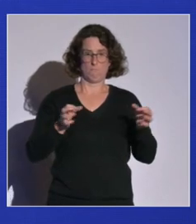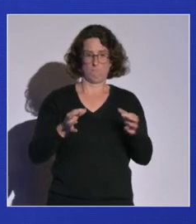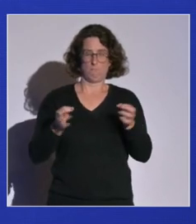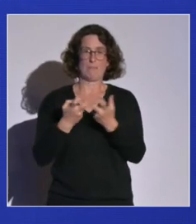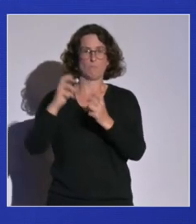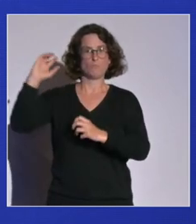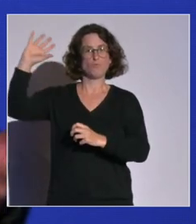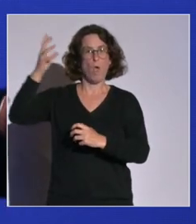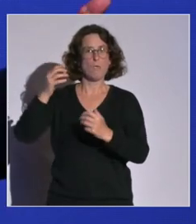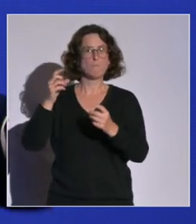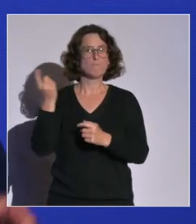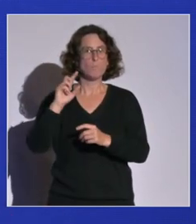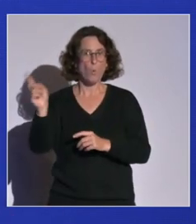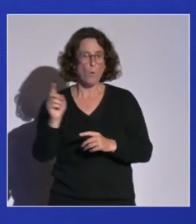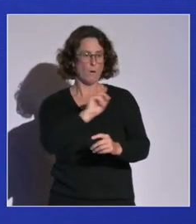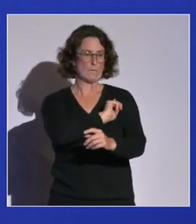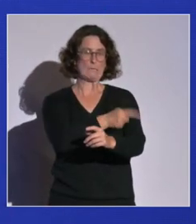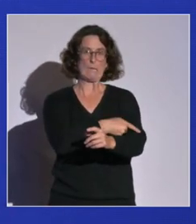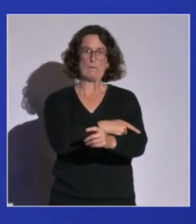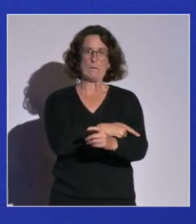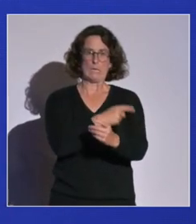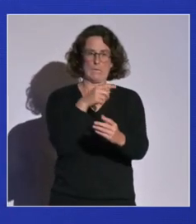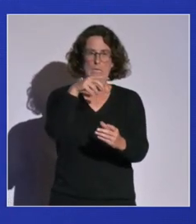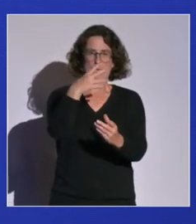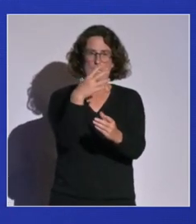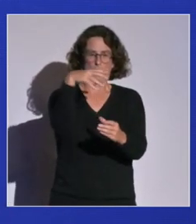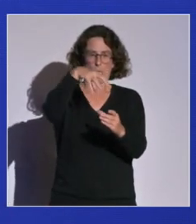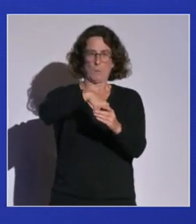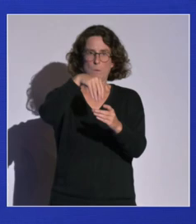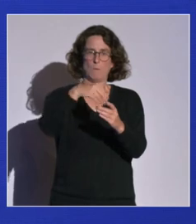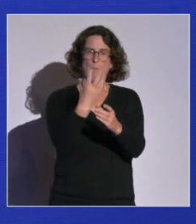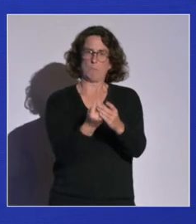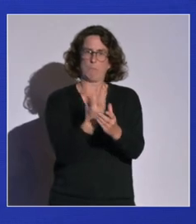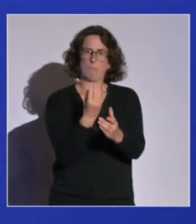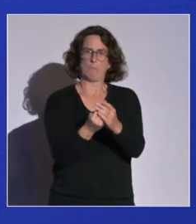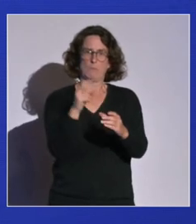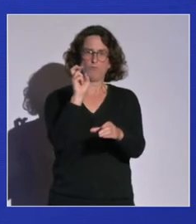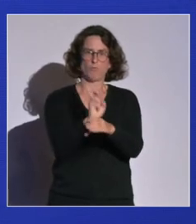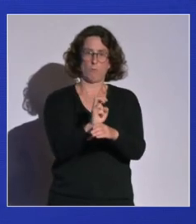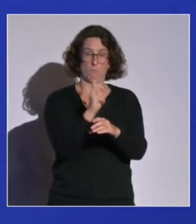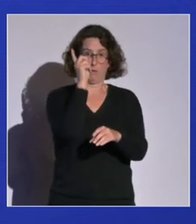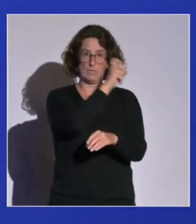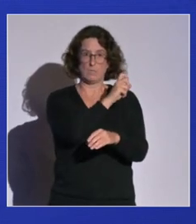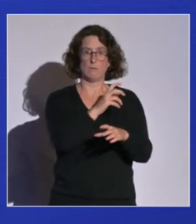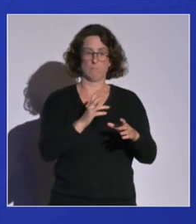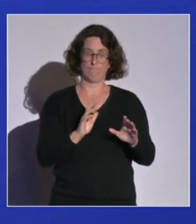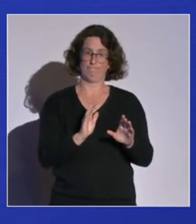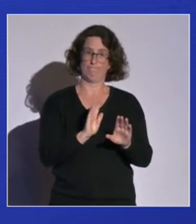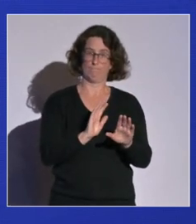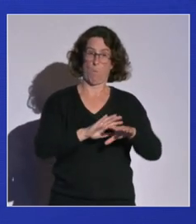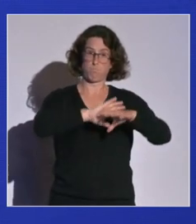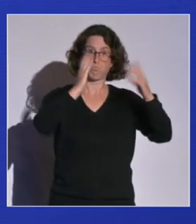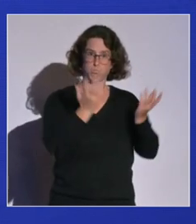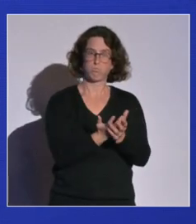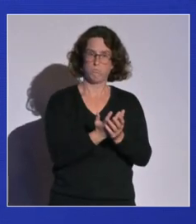stocker, en tout cas dans ces masses-là. Quand j'étais jeune député et que je me battais sur